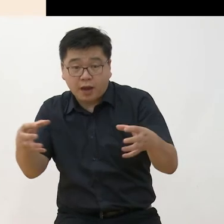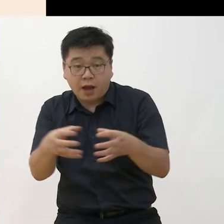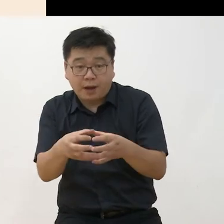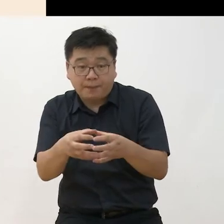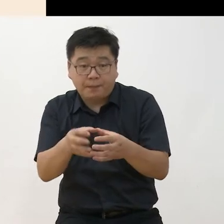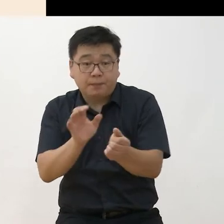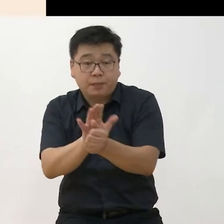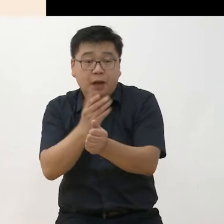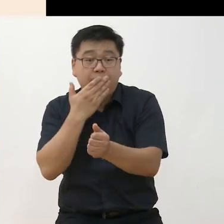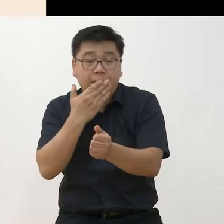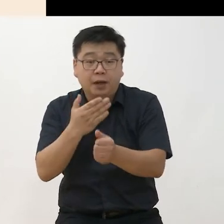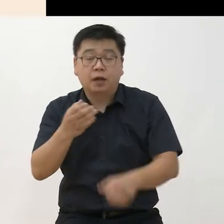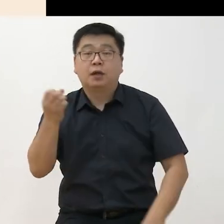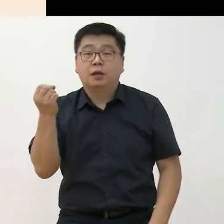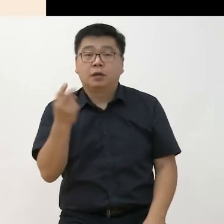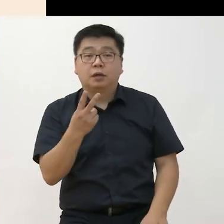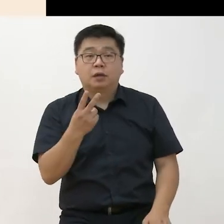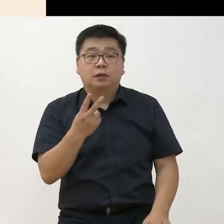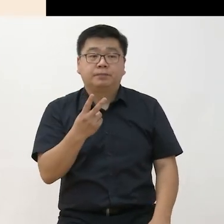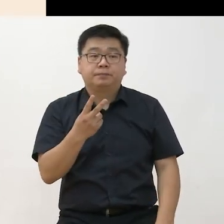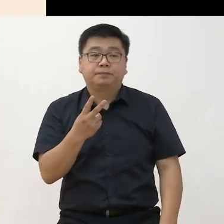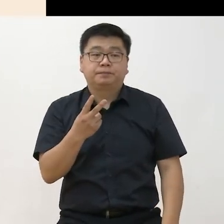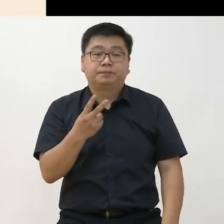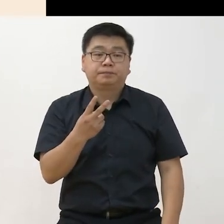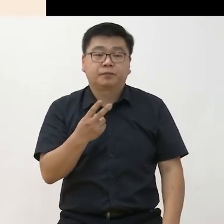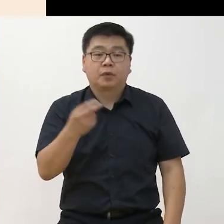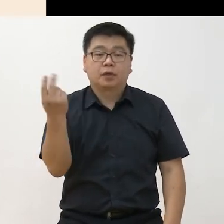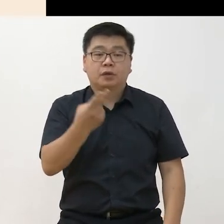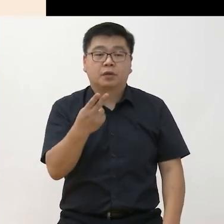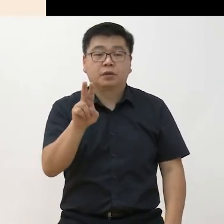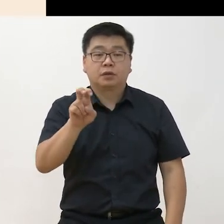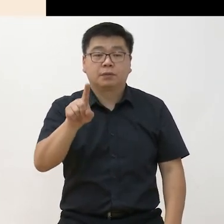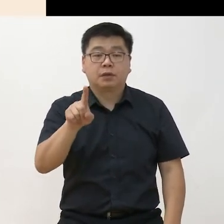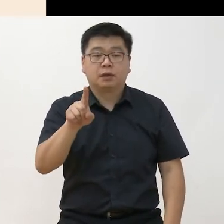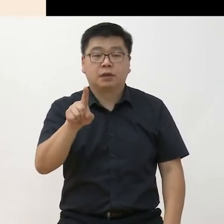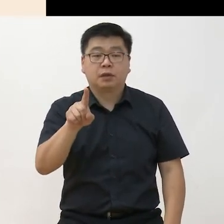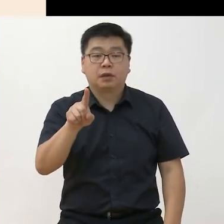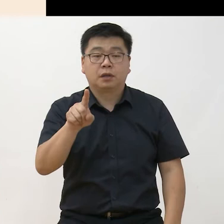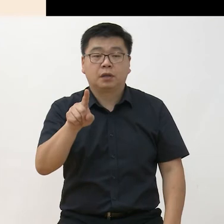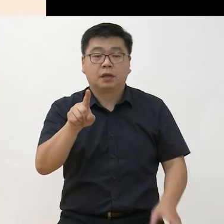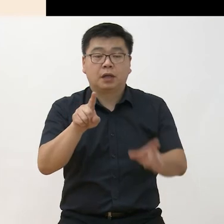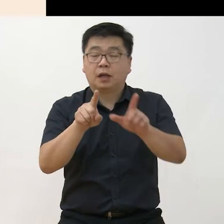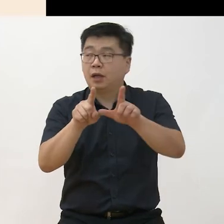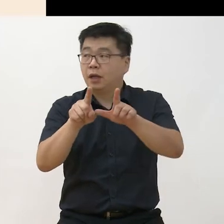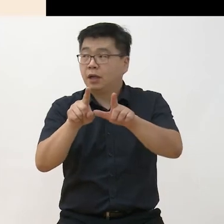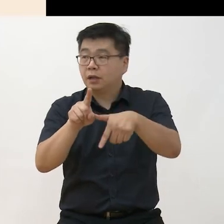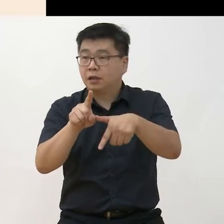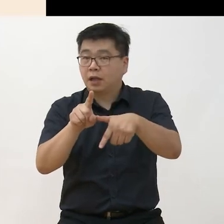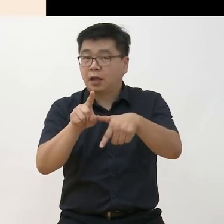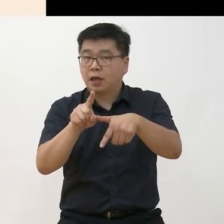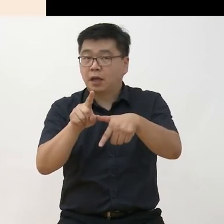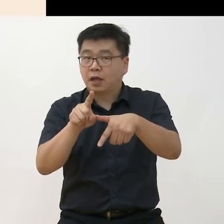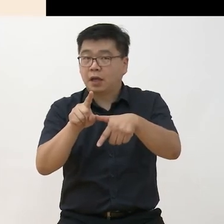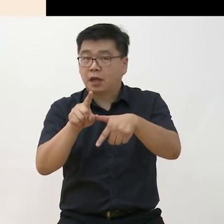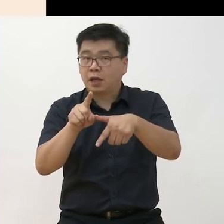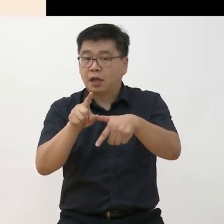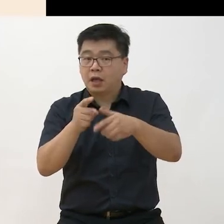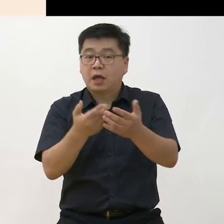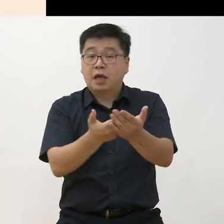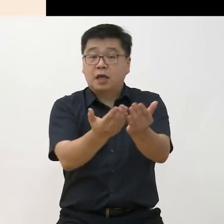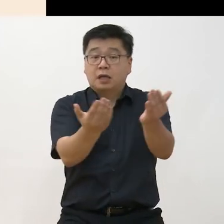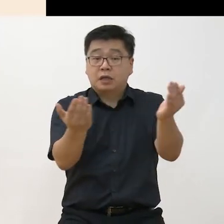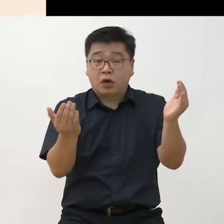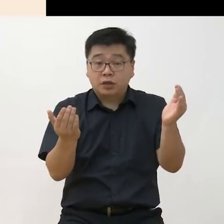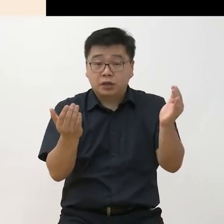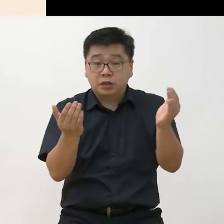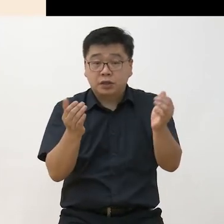그리고 한 가지 또 말씀드릴 부분은 2021년에 이 시각예술 창작 산실 전시 사전